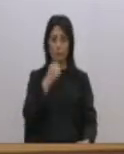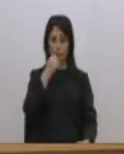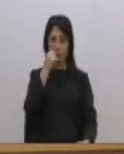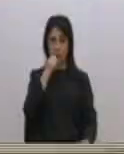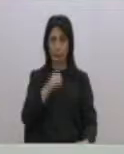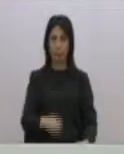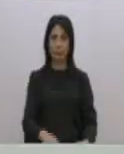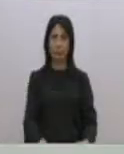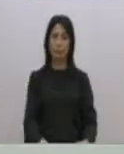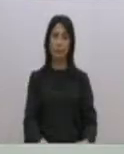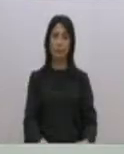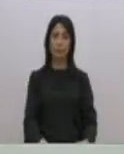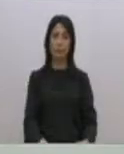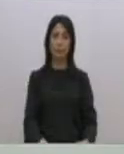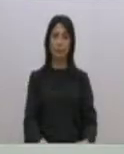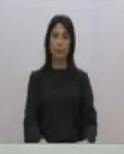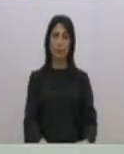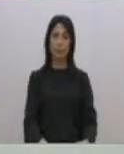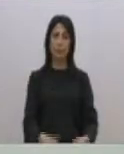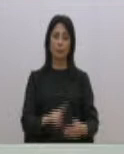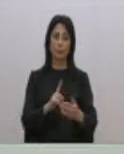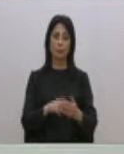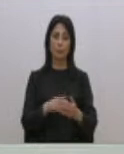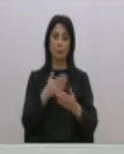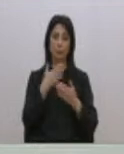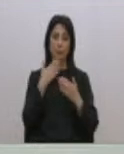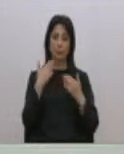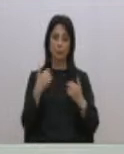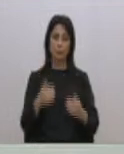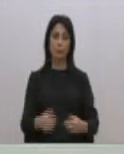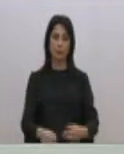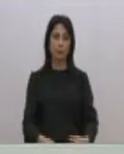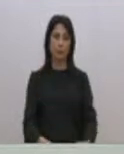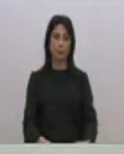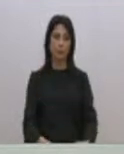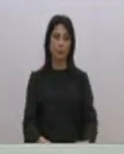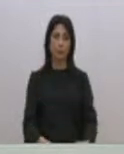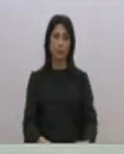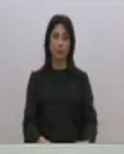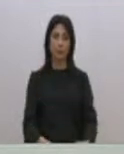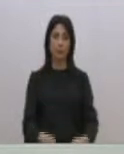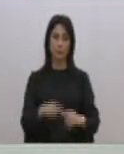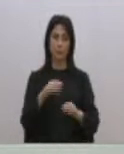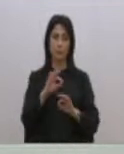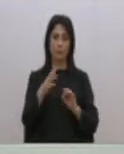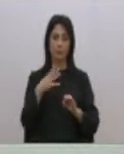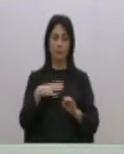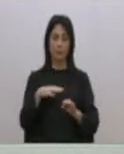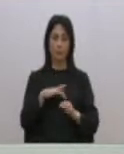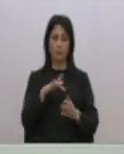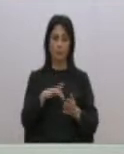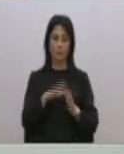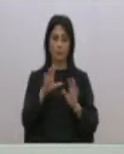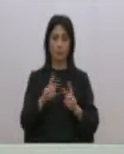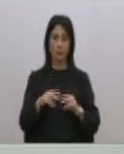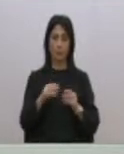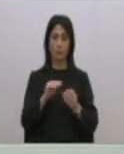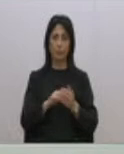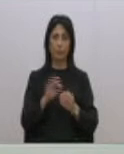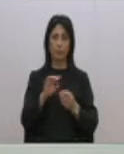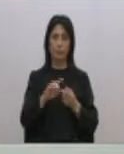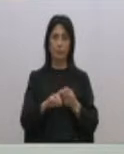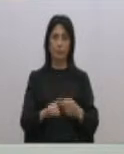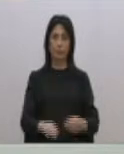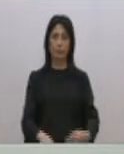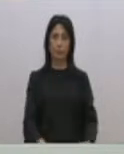Cum a blocat, s-a chit hobby. Alaris, am pachet ce mai lișim de proiecte, s-a cătut să am o calcul codexul de bișetan și să